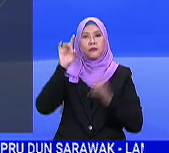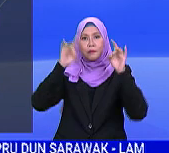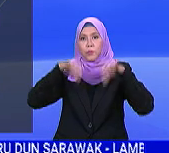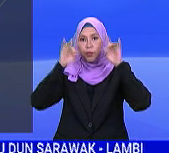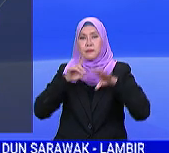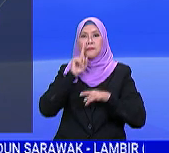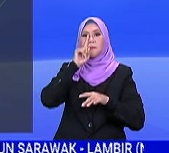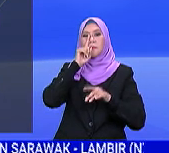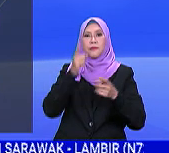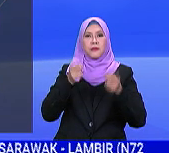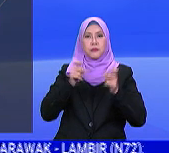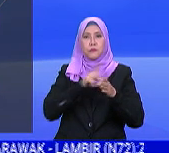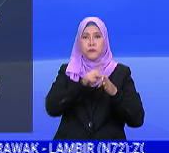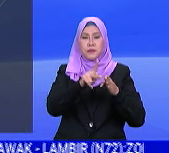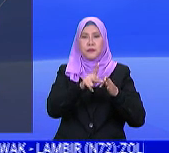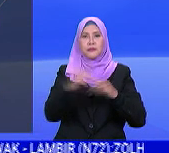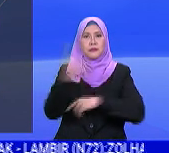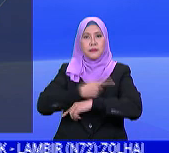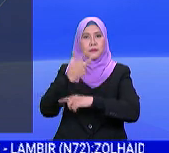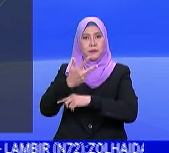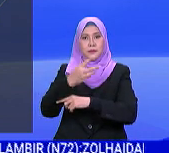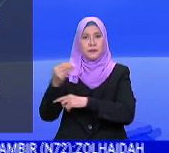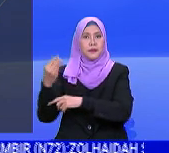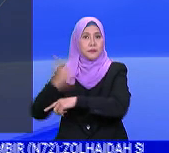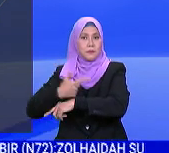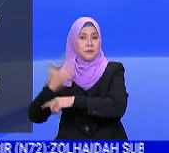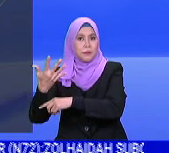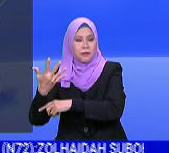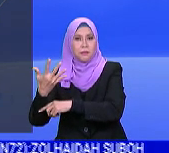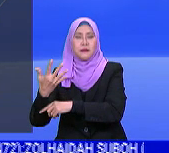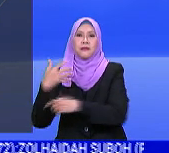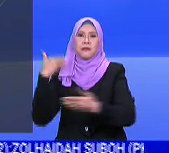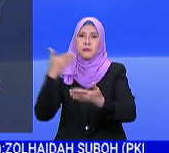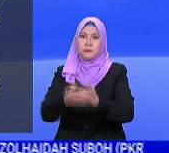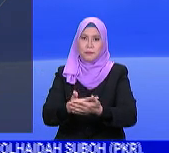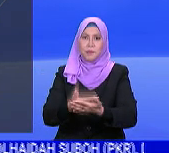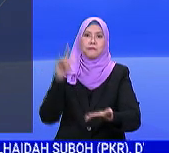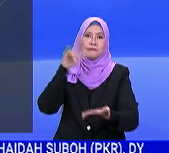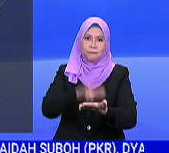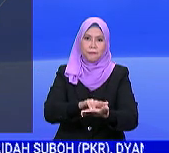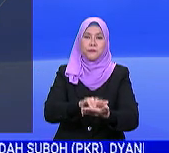ujian pantas antigen profesional pada hari ketiga dan kelima selepas ketibaan,